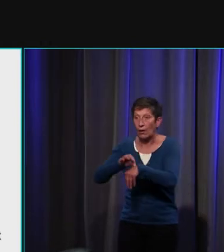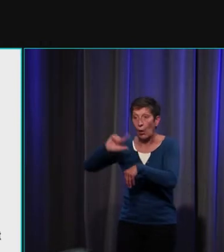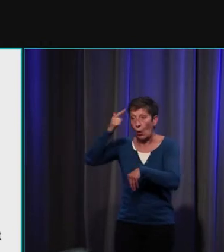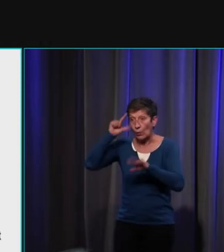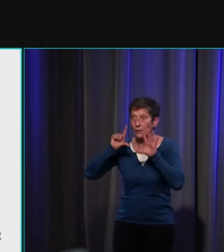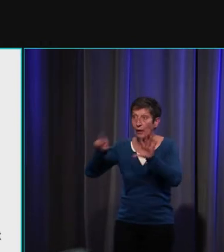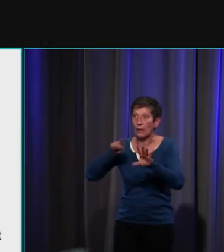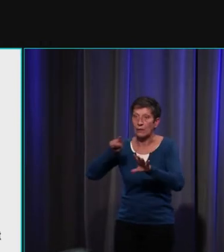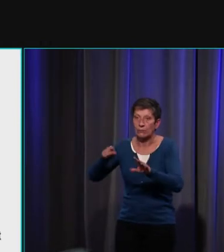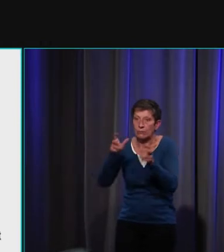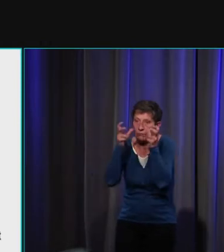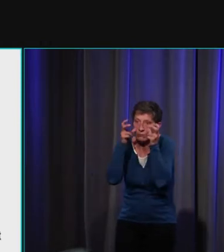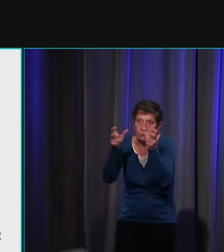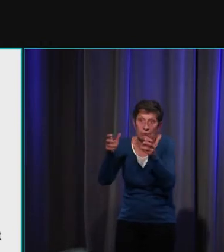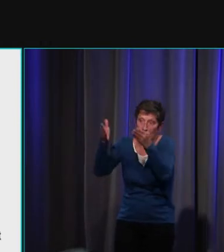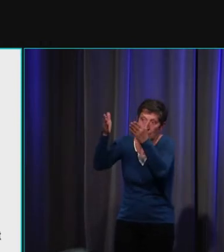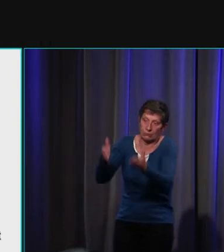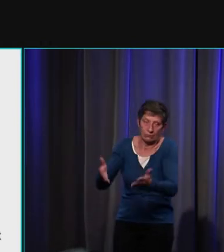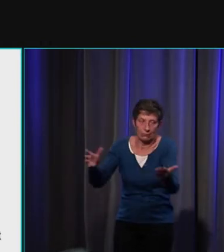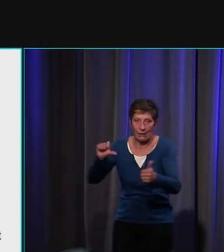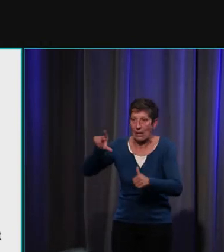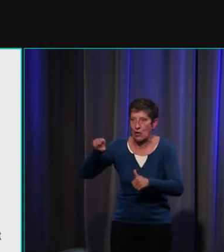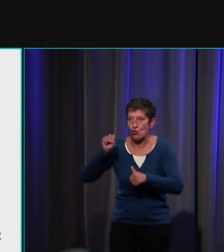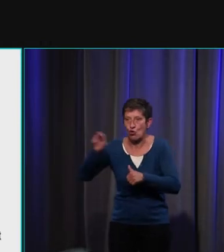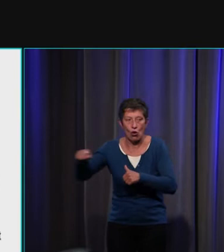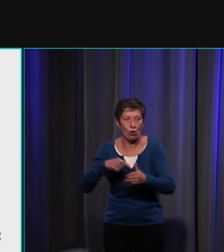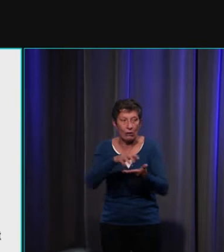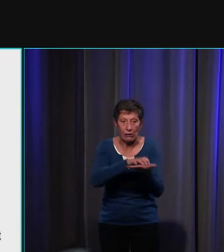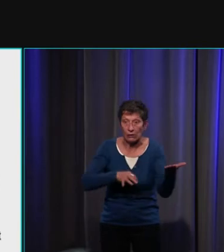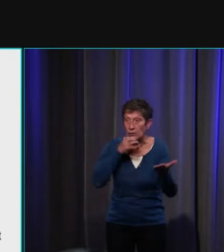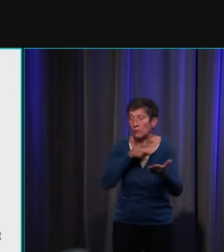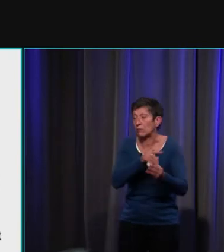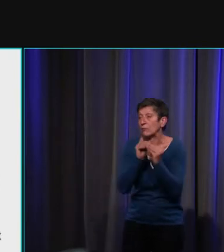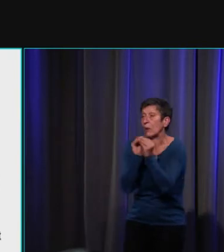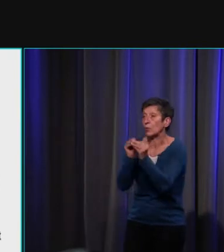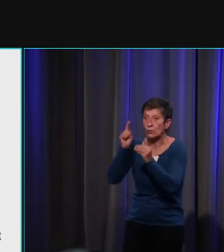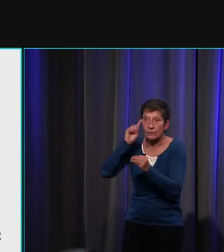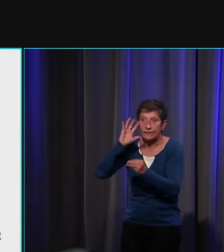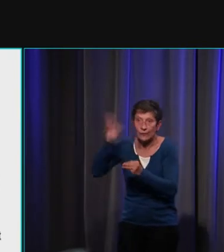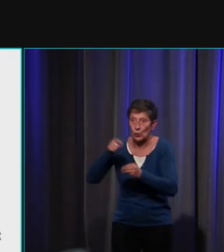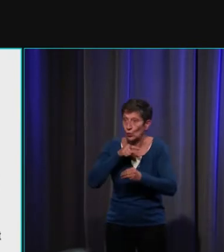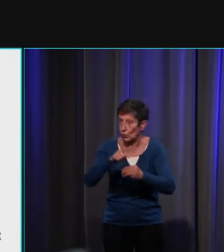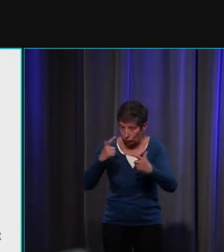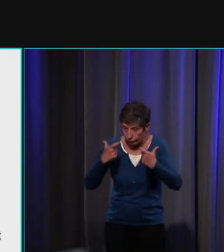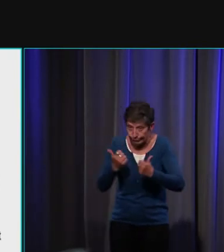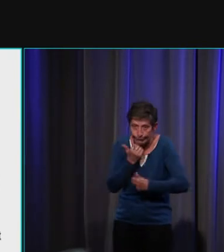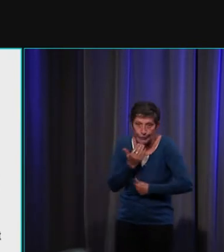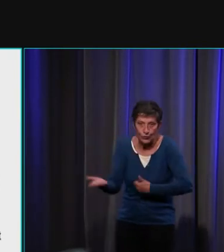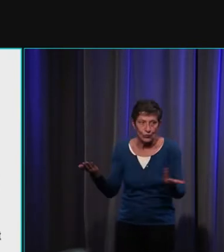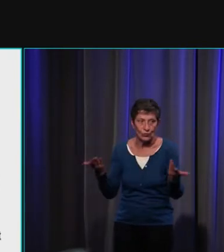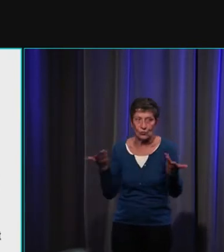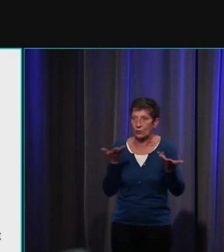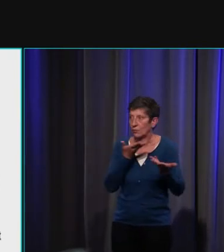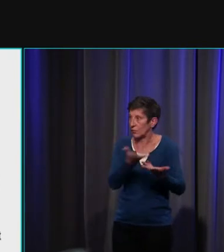d'elle les textes disent ils l'aimaient de façon démentent c'est à dire qu'il n'était pas maître de lui il n'avait pas